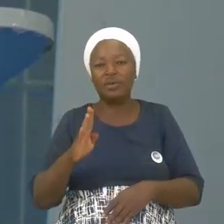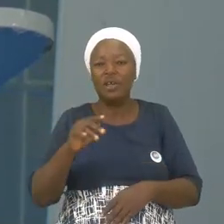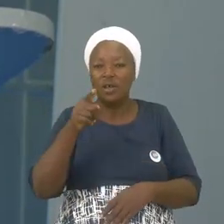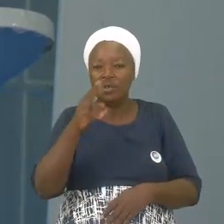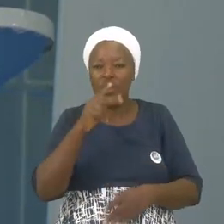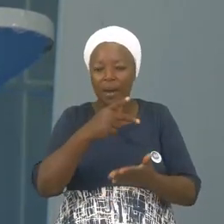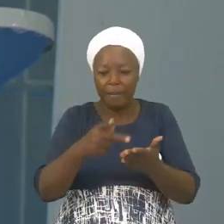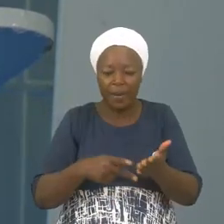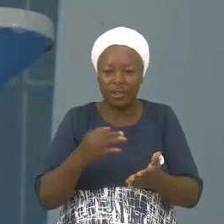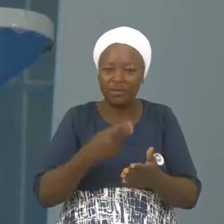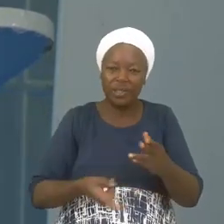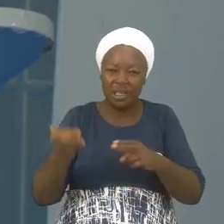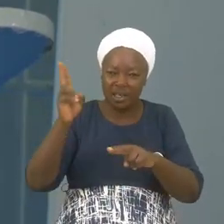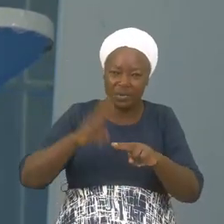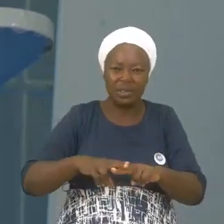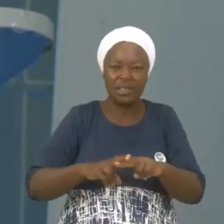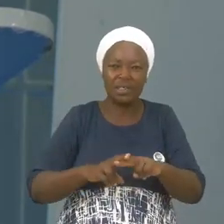dans le royaume de Dieu.